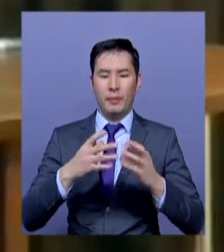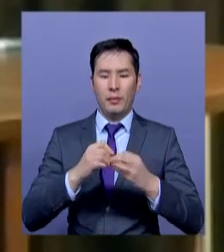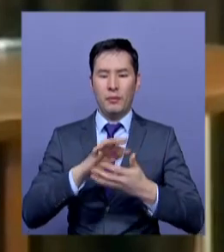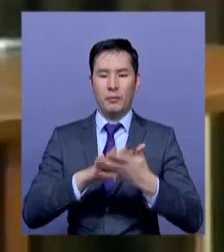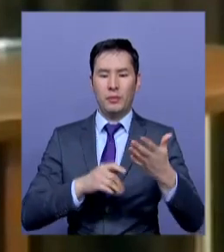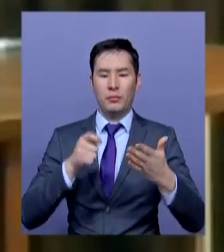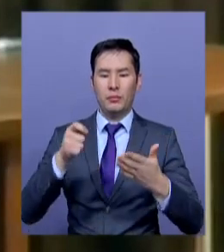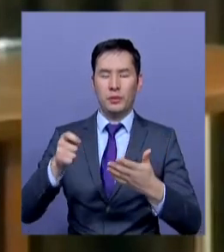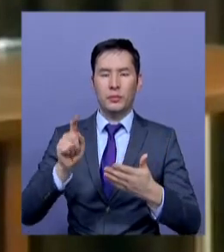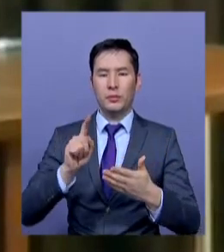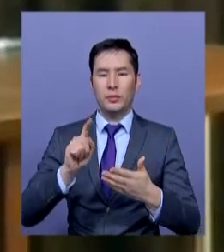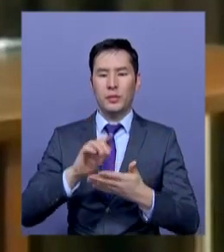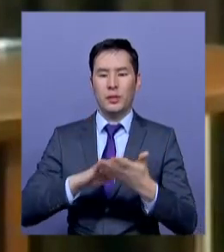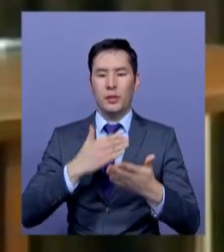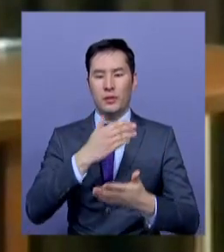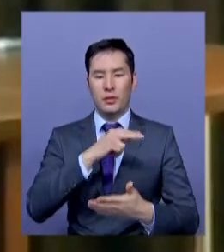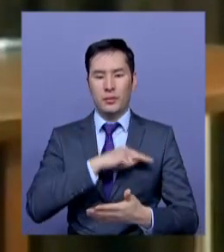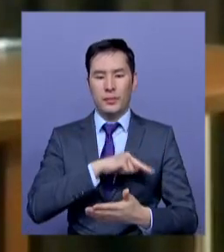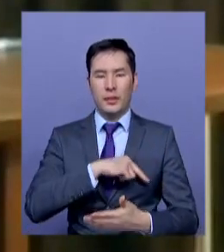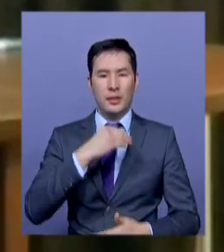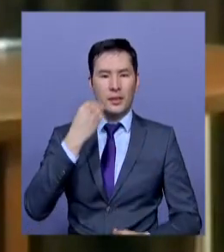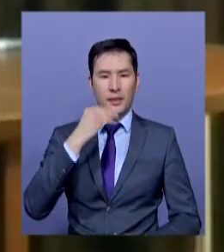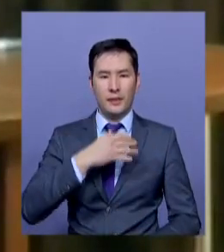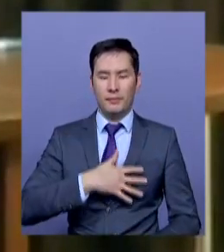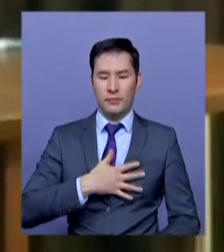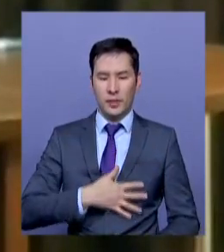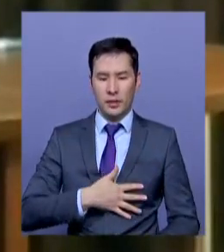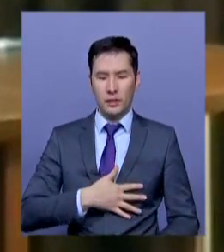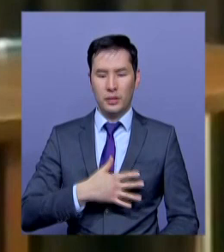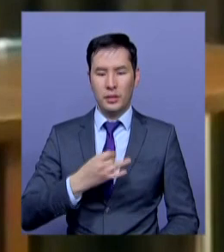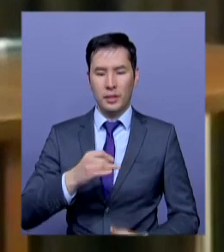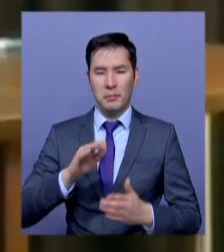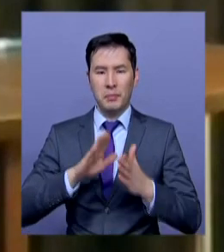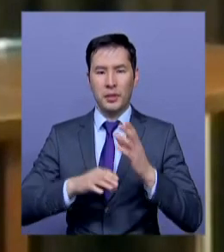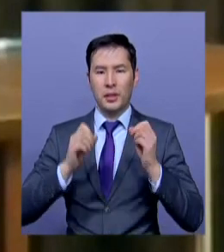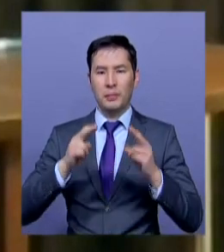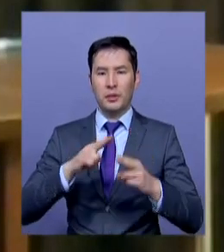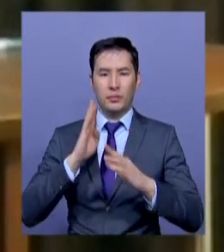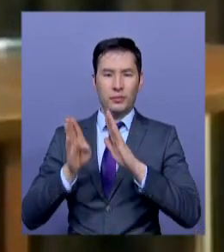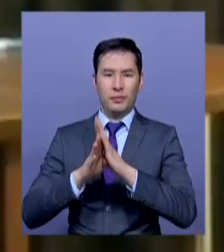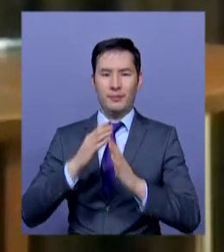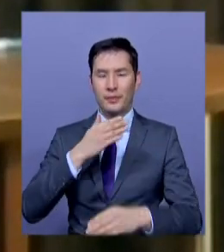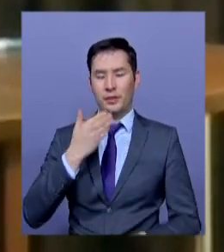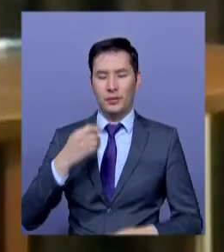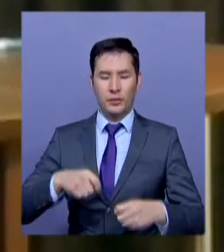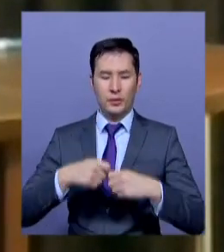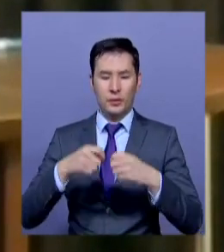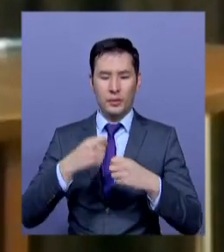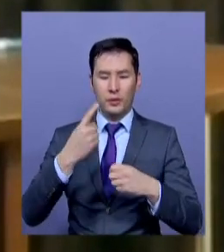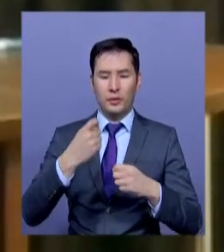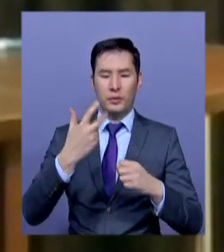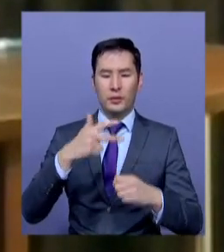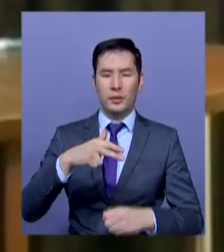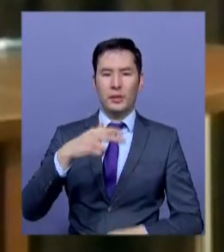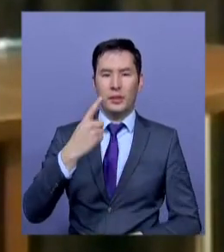хаттамаларды тауар мен қызмет сапасымен қауіпсіздігін бақылау басқармасына жолданды. 131 нысан